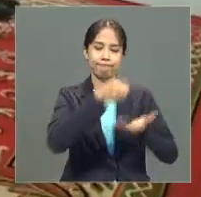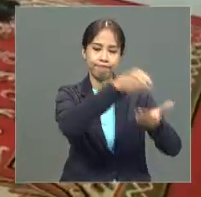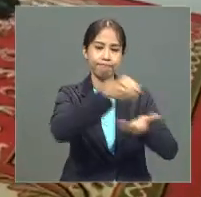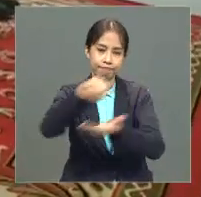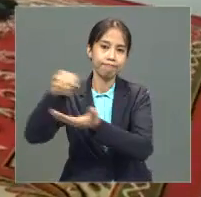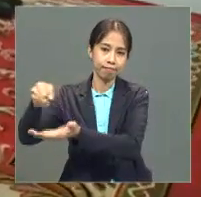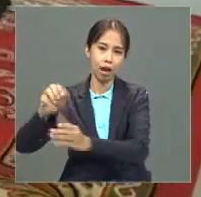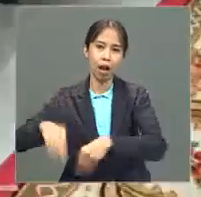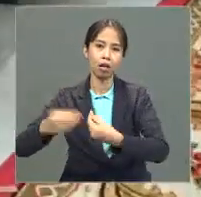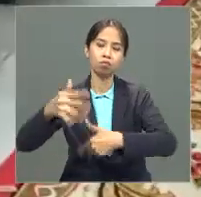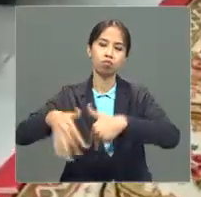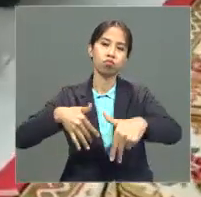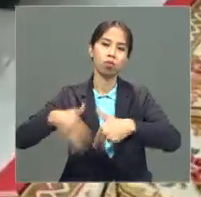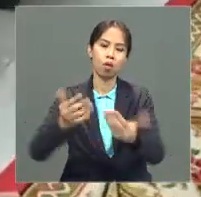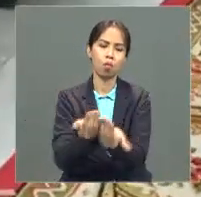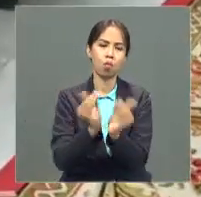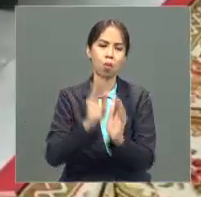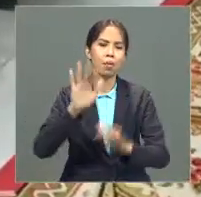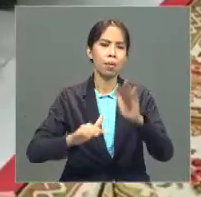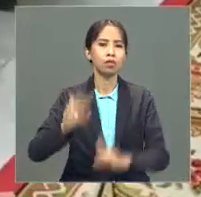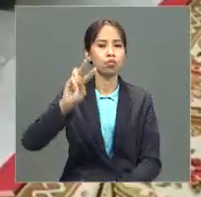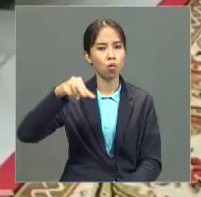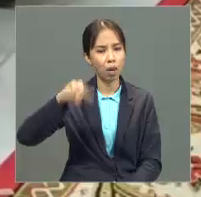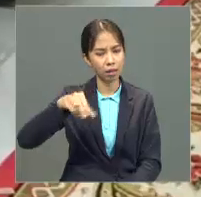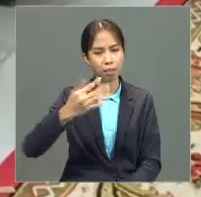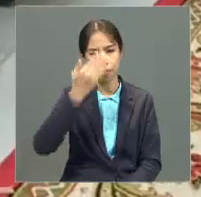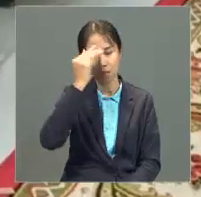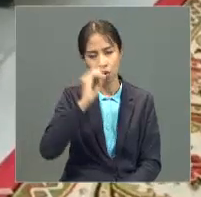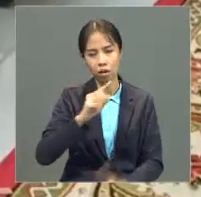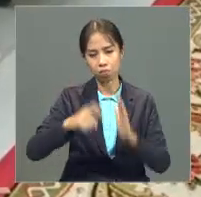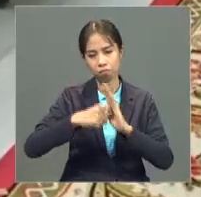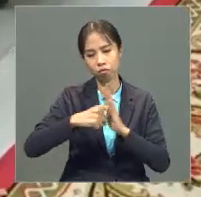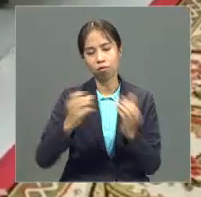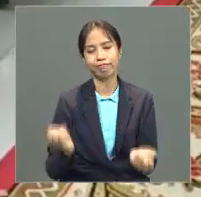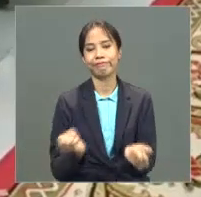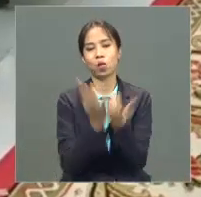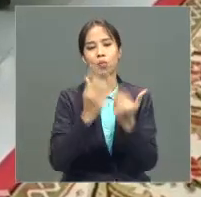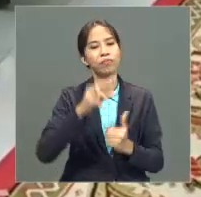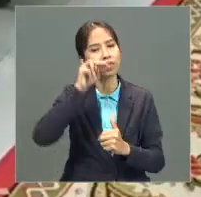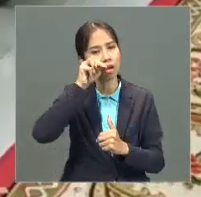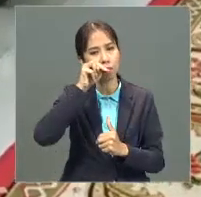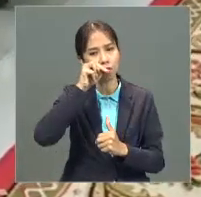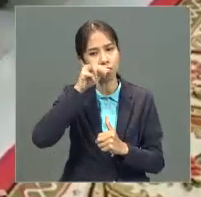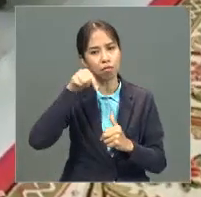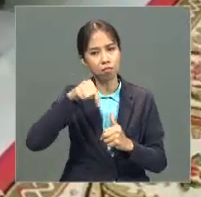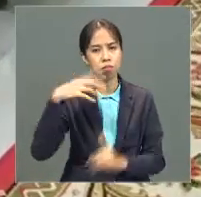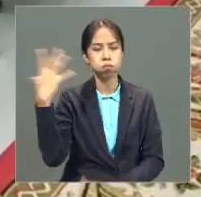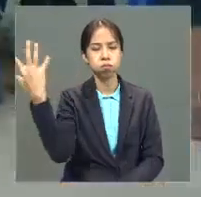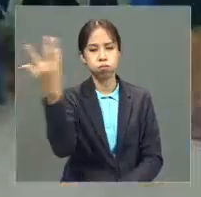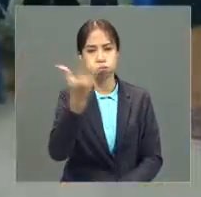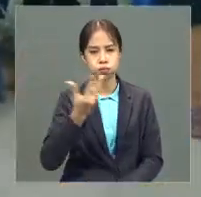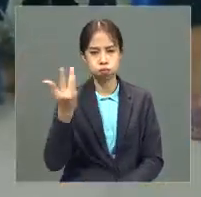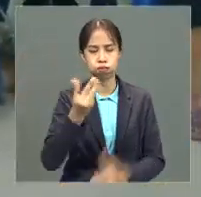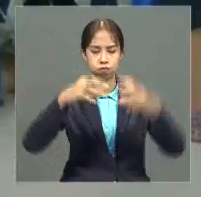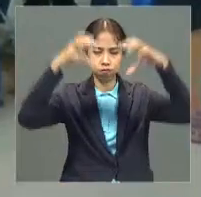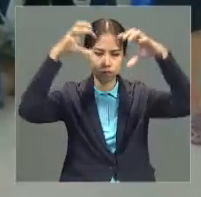ที่เวียงป่าเป้า 2,000 ครัวเรือนหลังได้รับผลกระทบจากน้ำที่เกิดจากพายุฝนตก